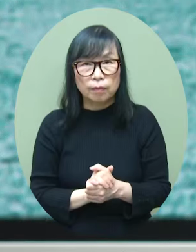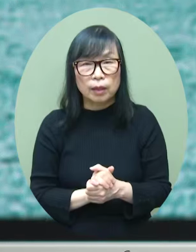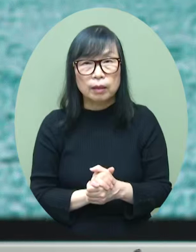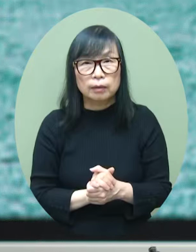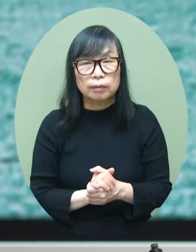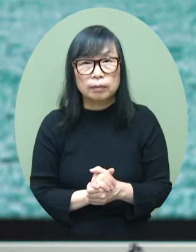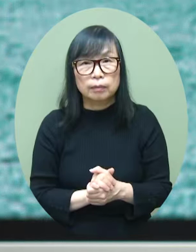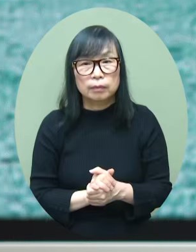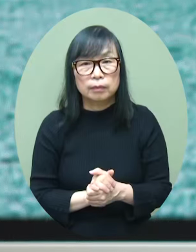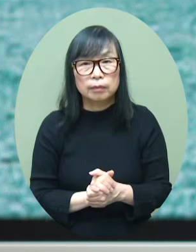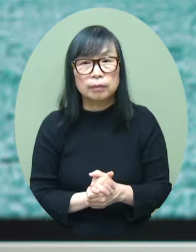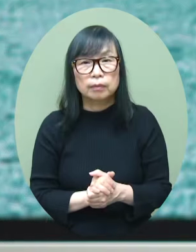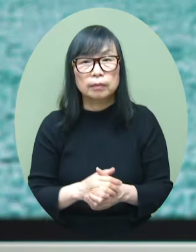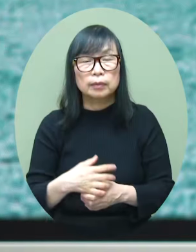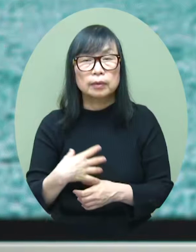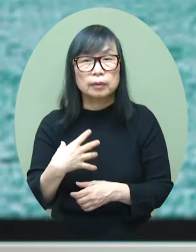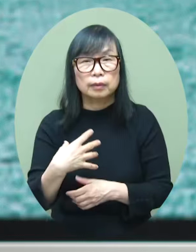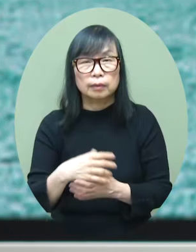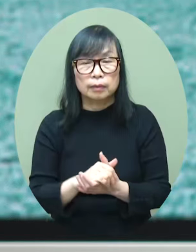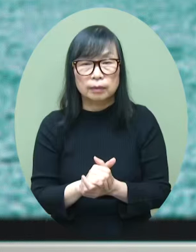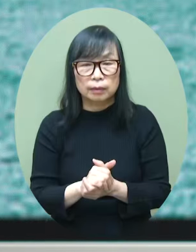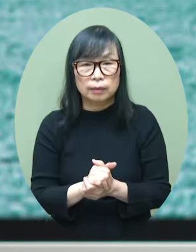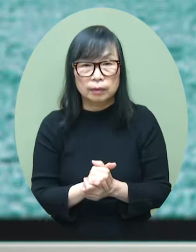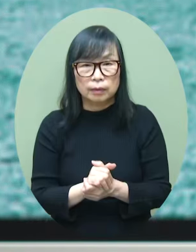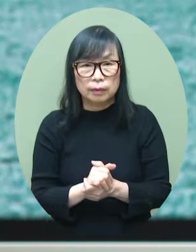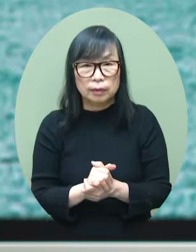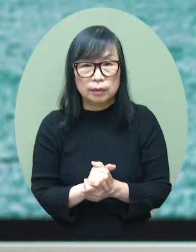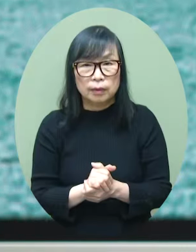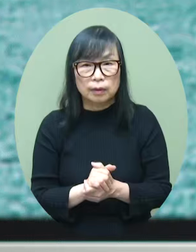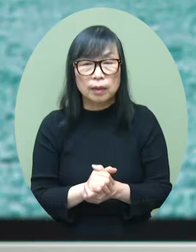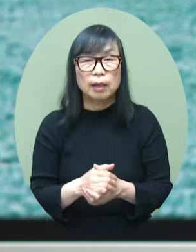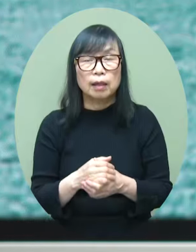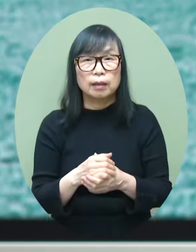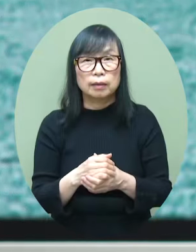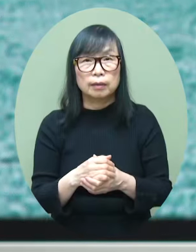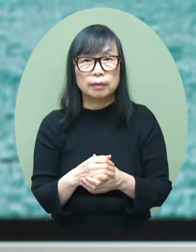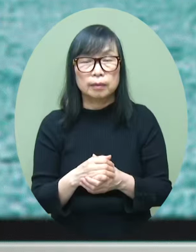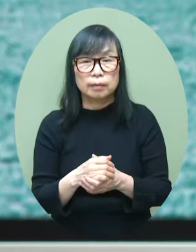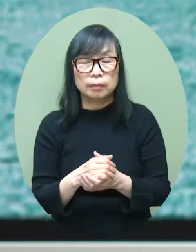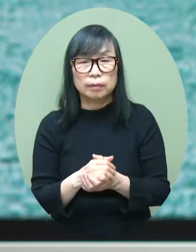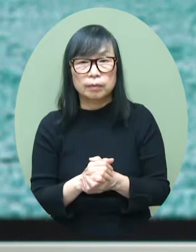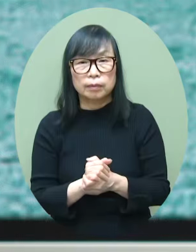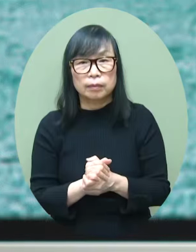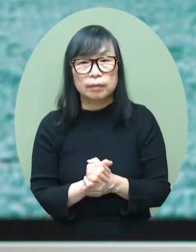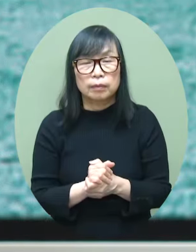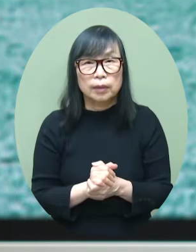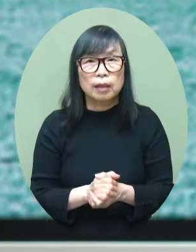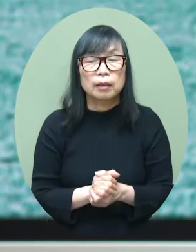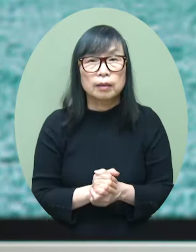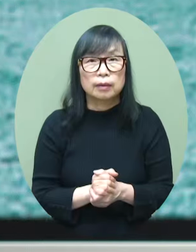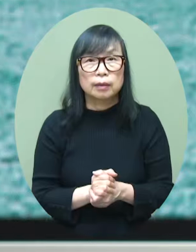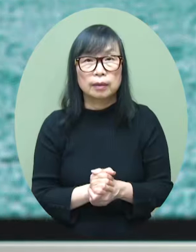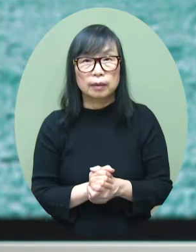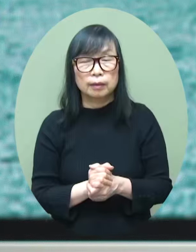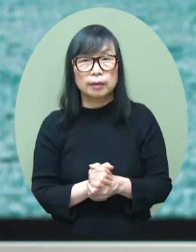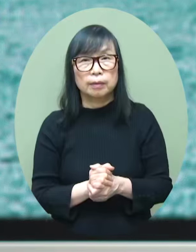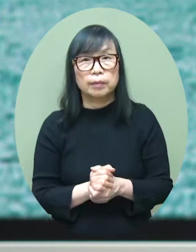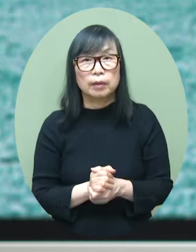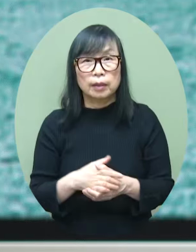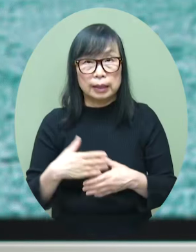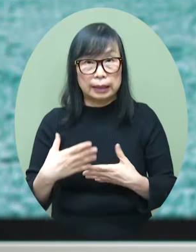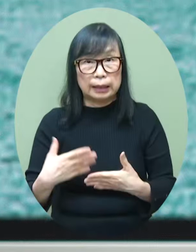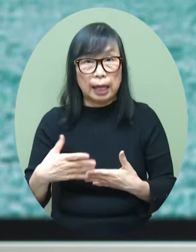打針其實一般嚟講咧，就係、是打我哋而家無